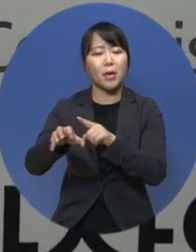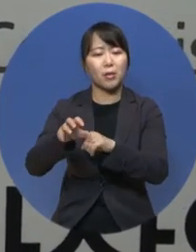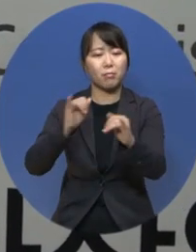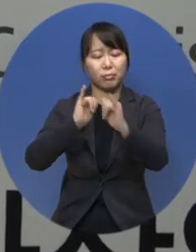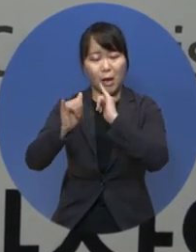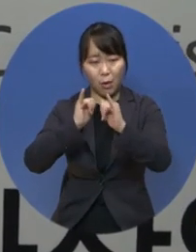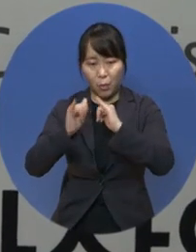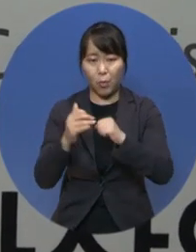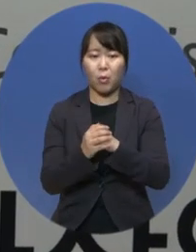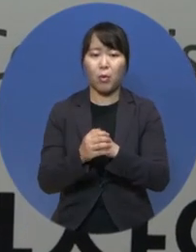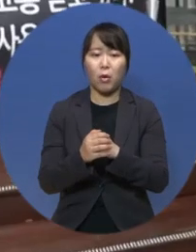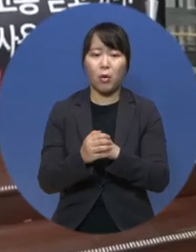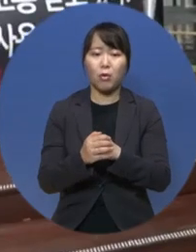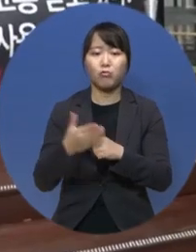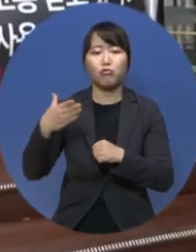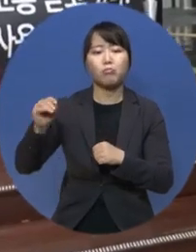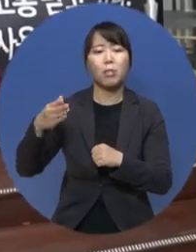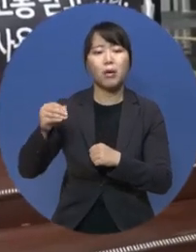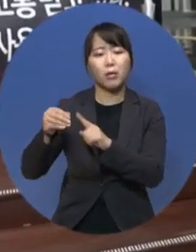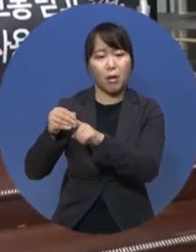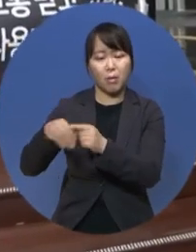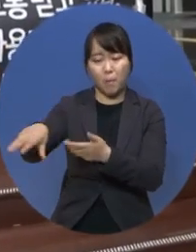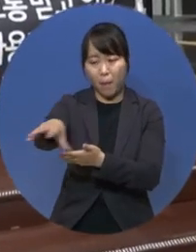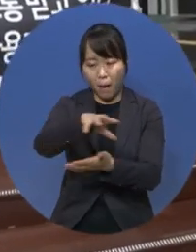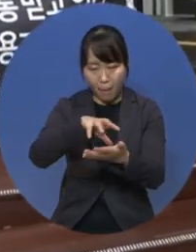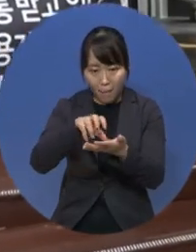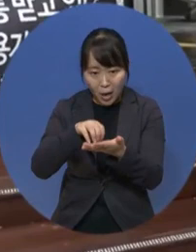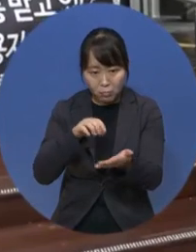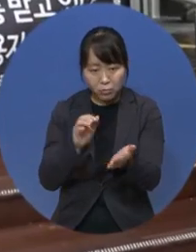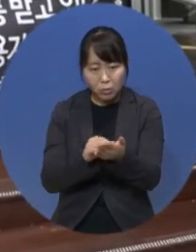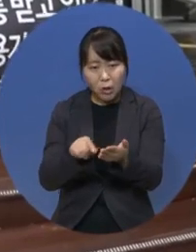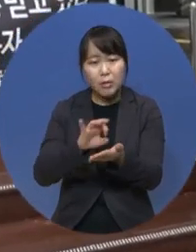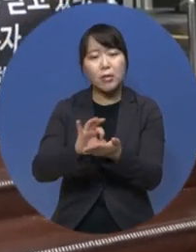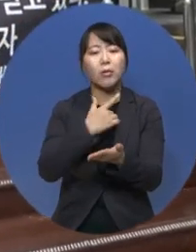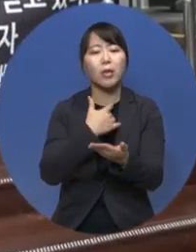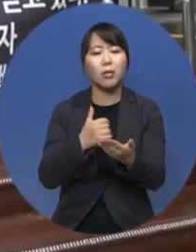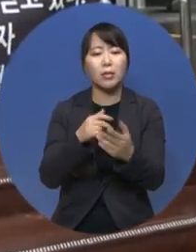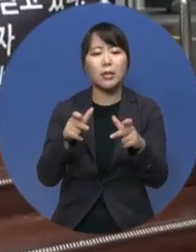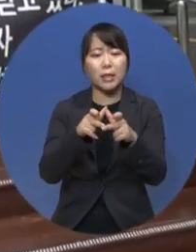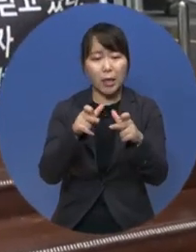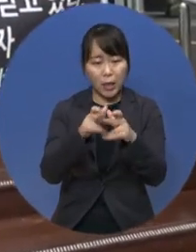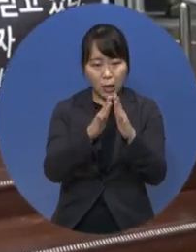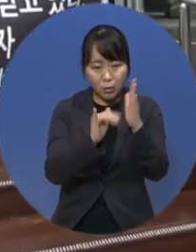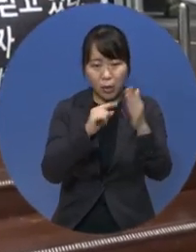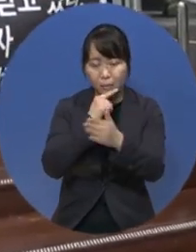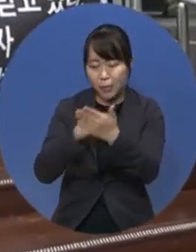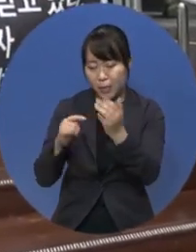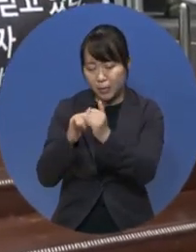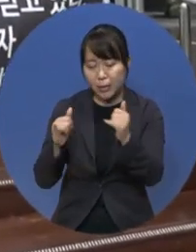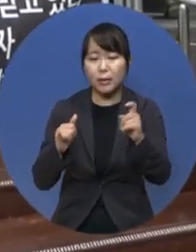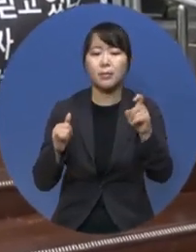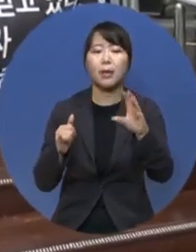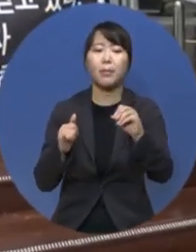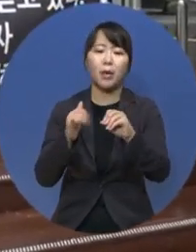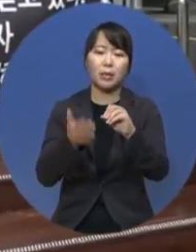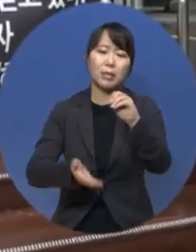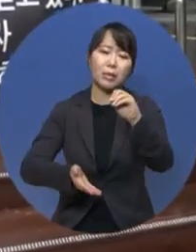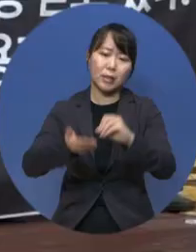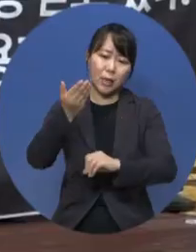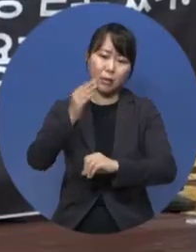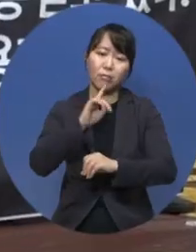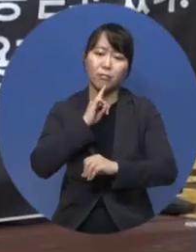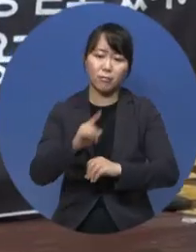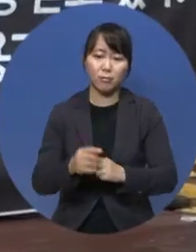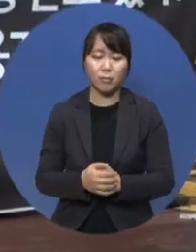열고 9만 개라도 침대가 쓰고 됐고 1회 사용했던 장애인 가족과 피해 장 10만 명 이상으로